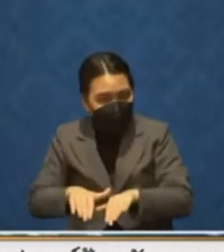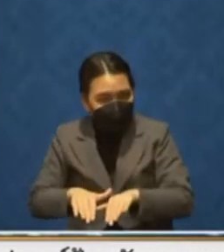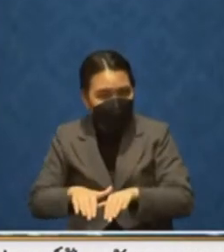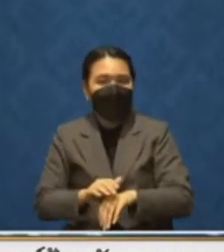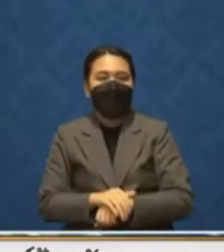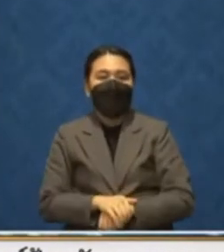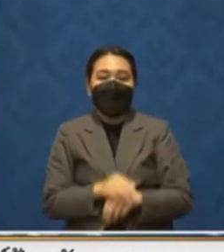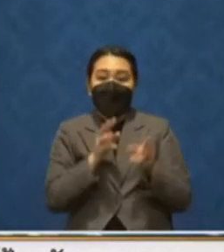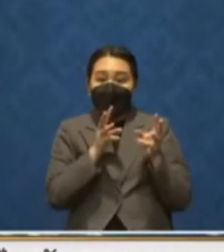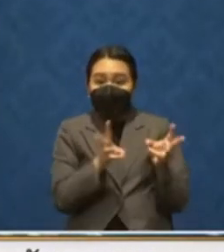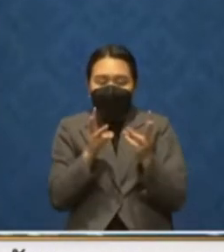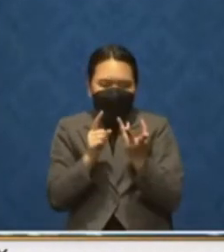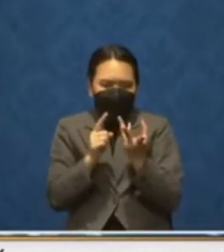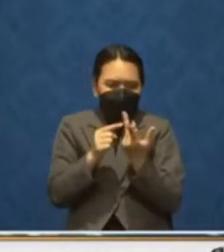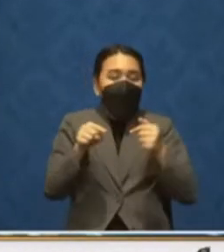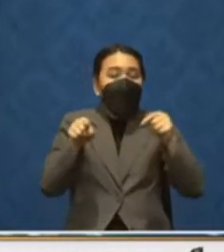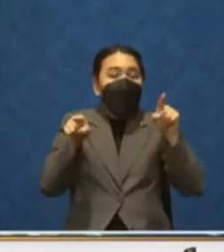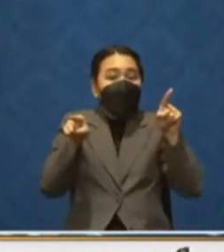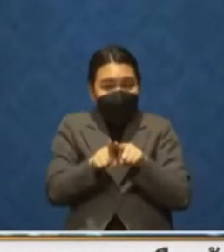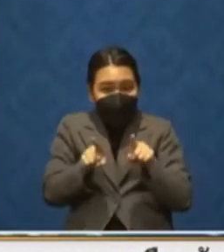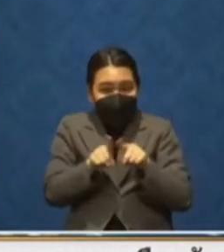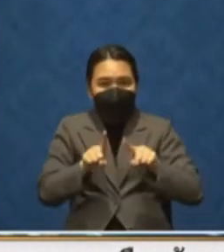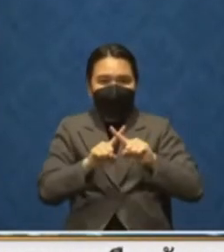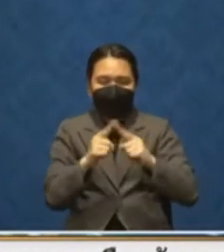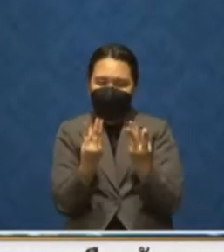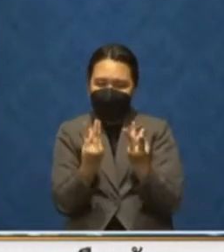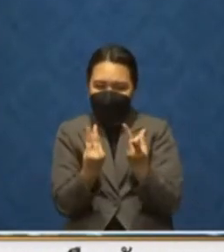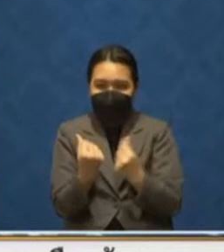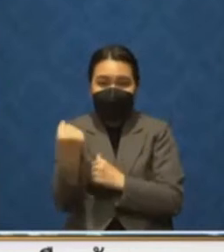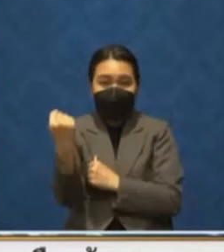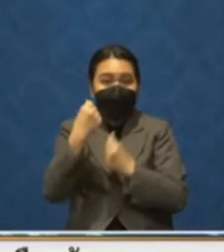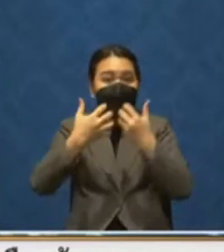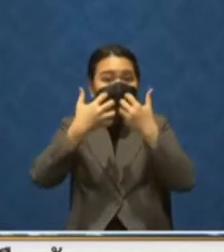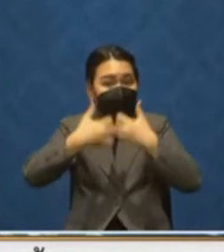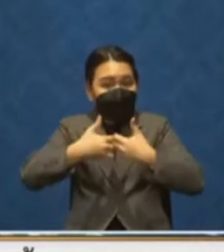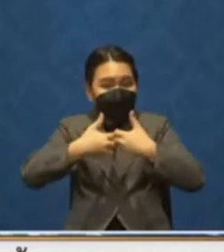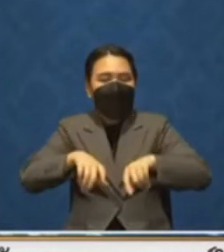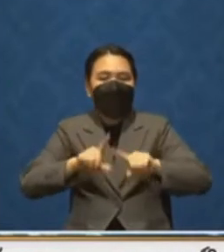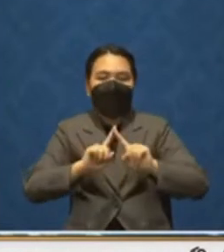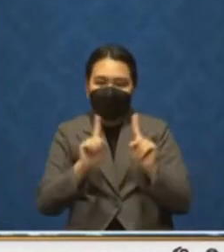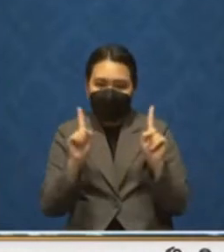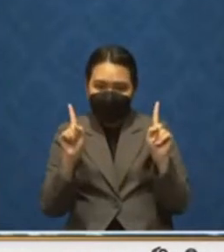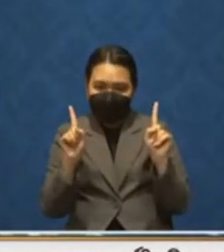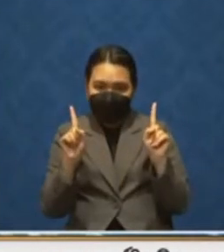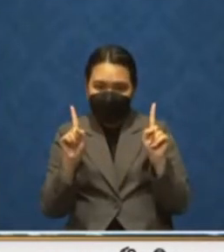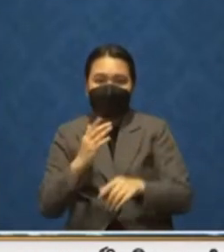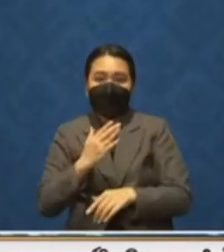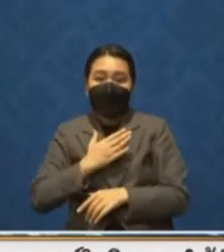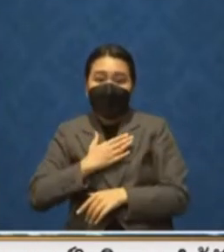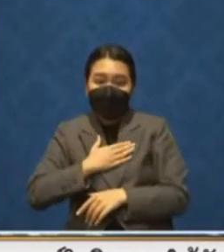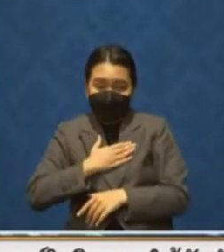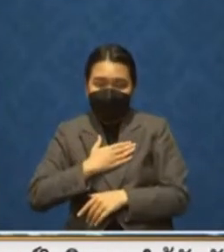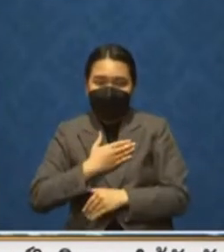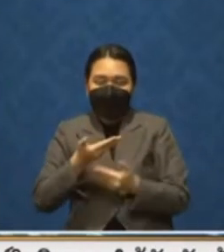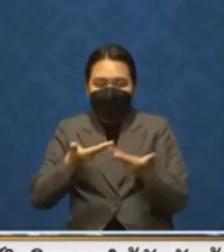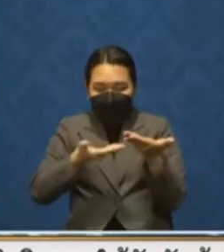แต่รายละเอียดของการคำนวณกำลังการผลิตอาจจะต่างกันเรื่องนี้อย่าลือกันได้คุยกันได้เข้าใจในความหวังดี